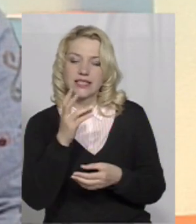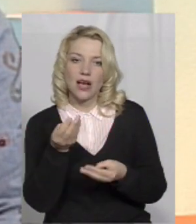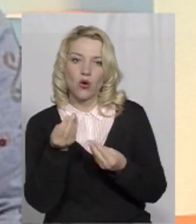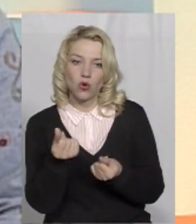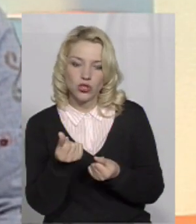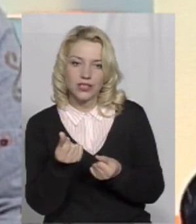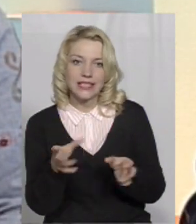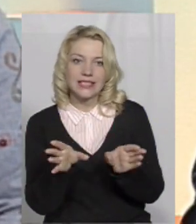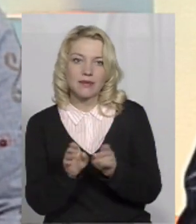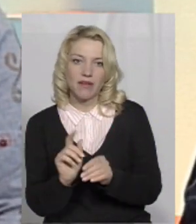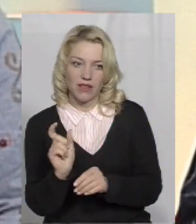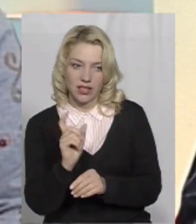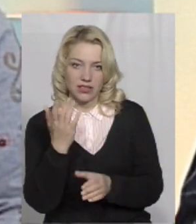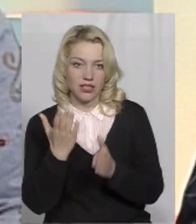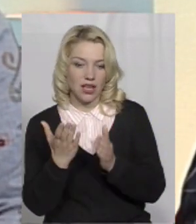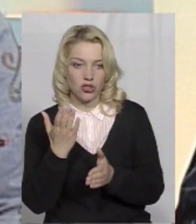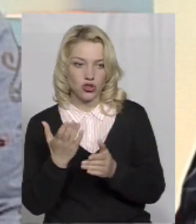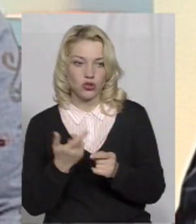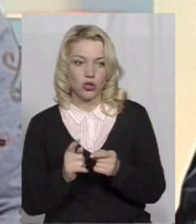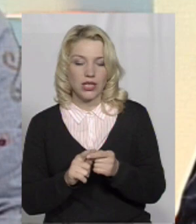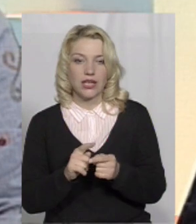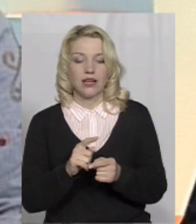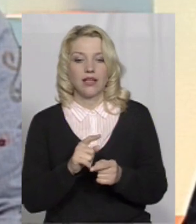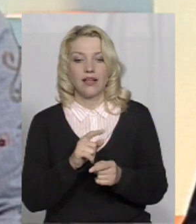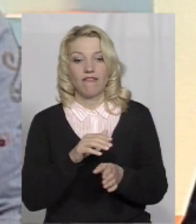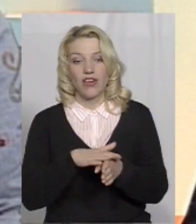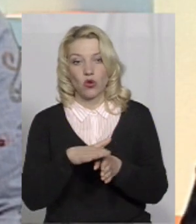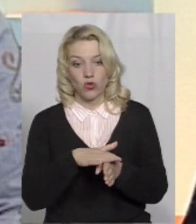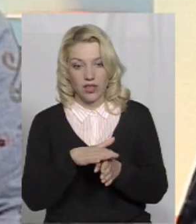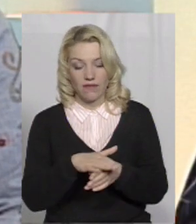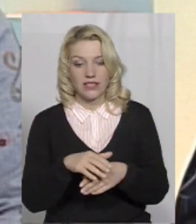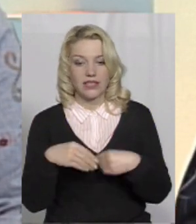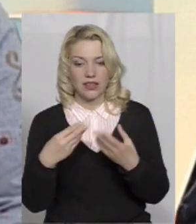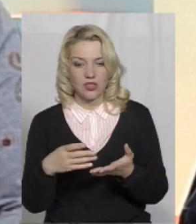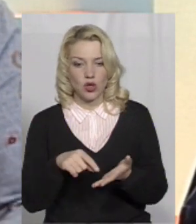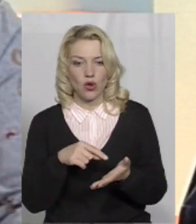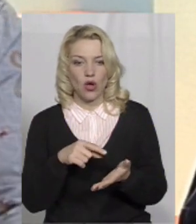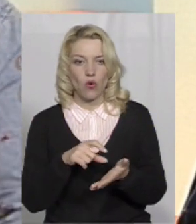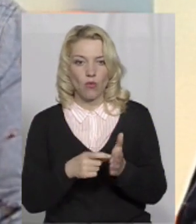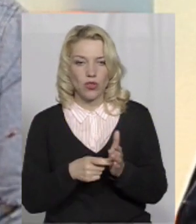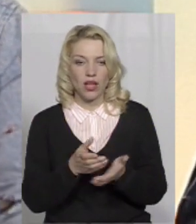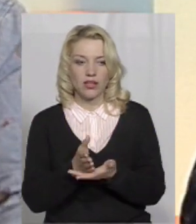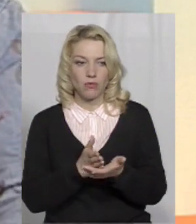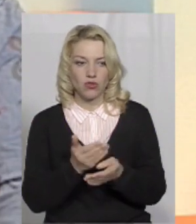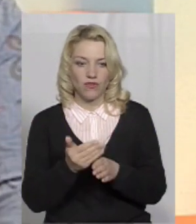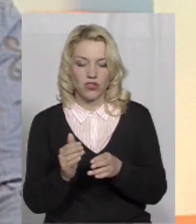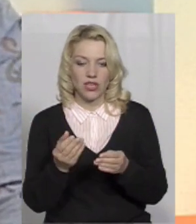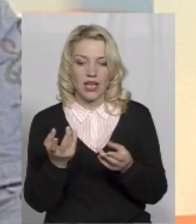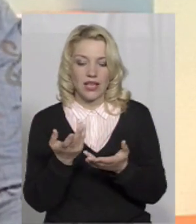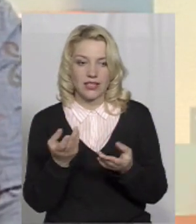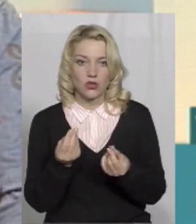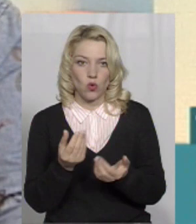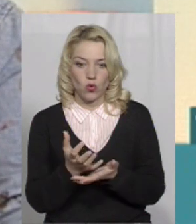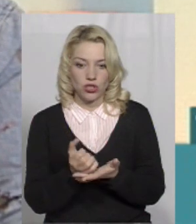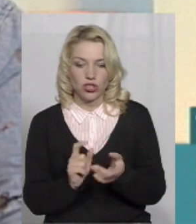співвласників. Тобто, навіть якщо це десь знайшли виконавці, надавачі комунальних послуг кошти, да, виділили якийсь ресурс на те,